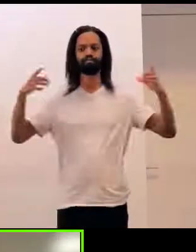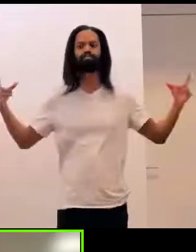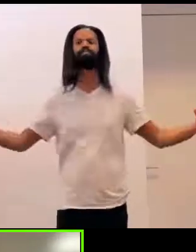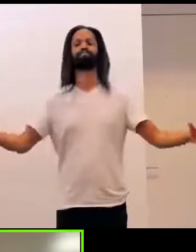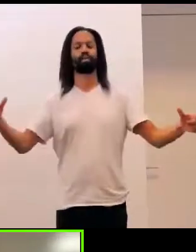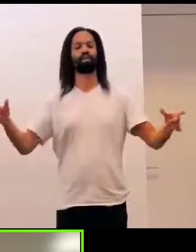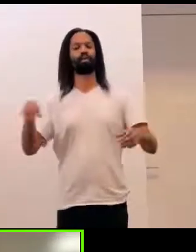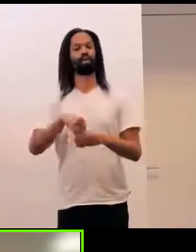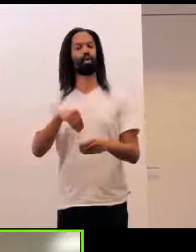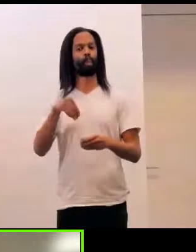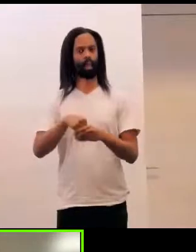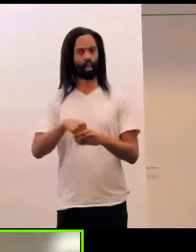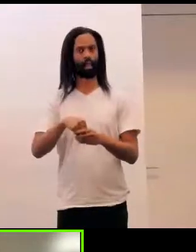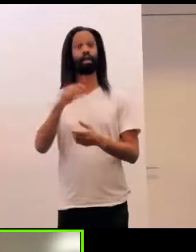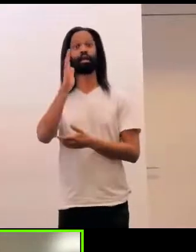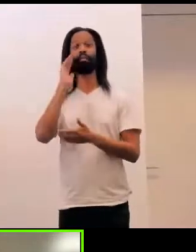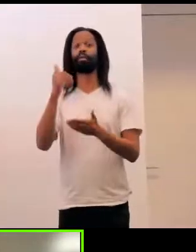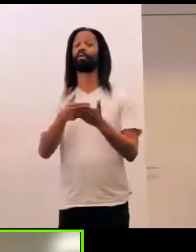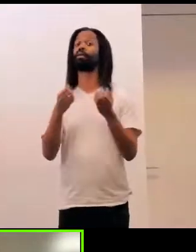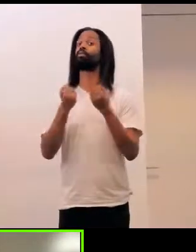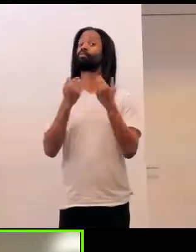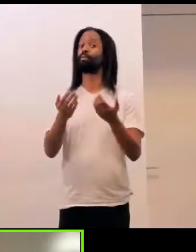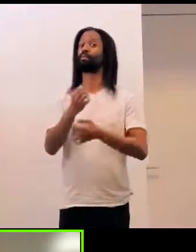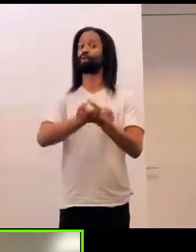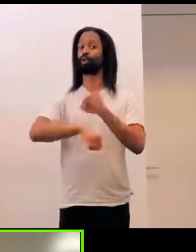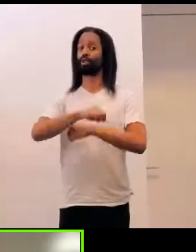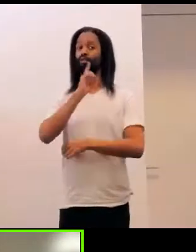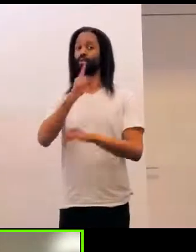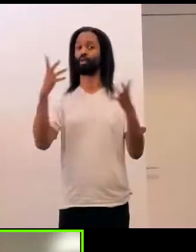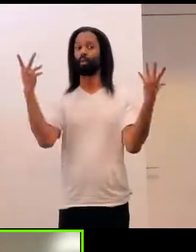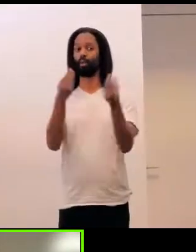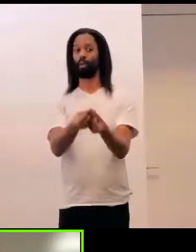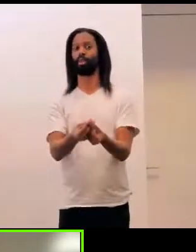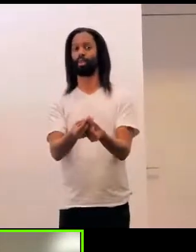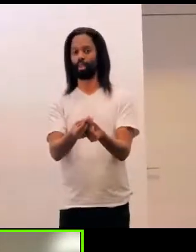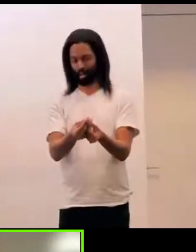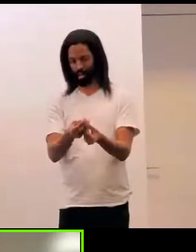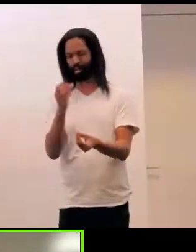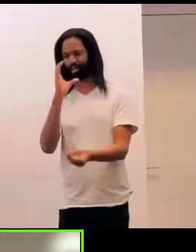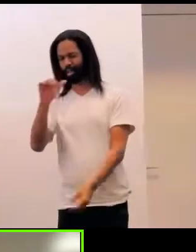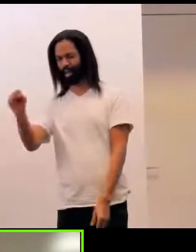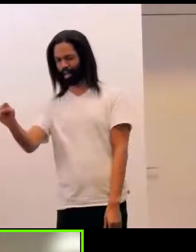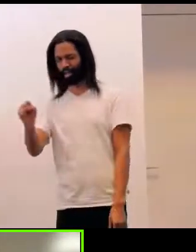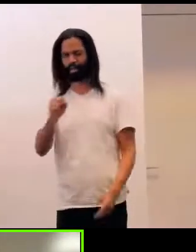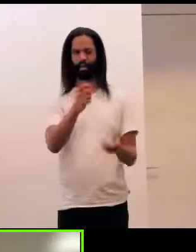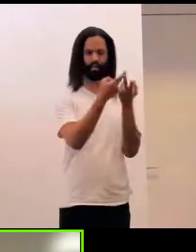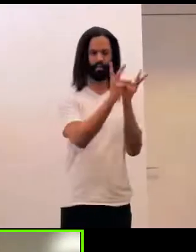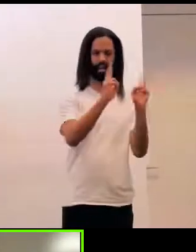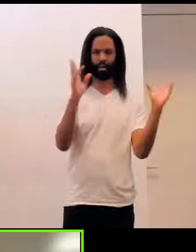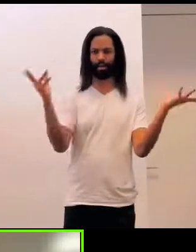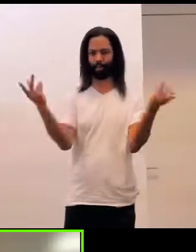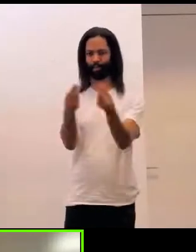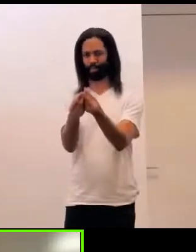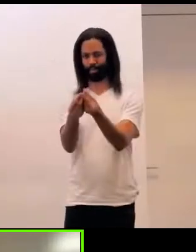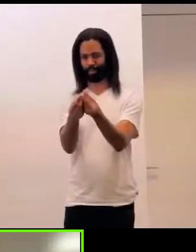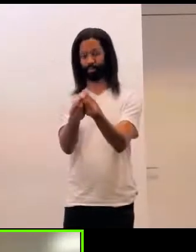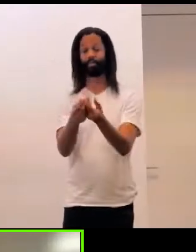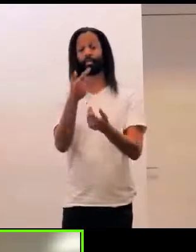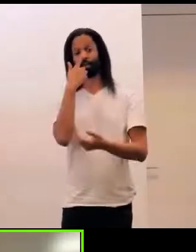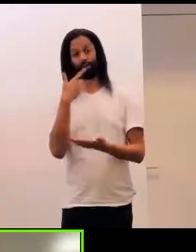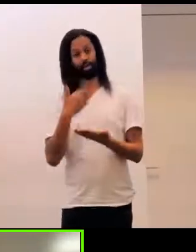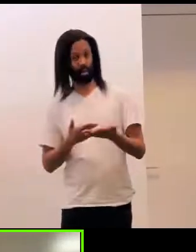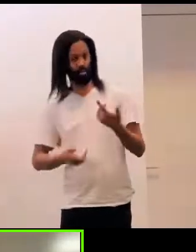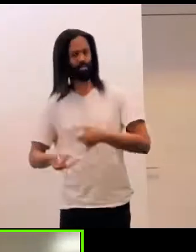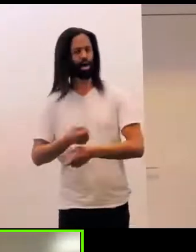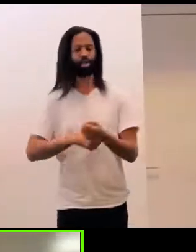proposé de constituer un groupement de commandes entre la ville et le CCAS. Ce marché revêt une importance capitale,